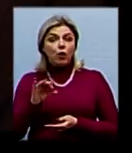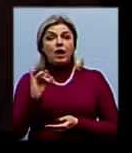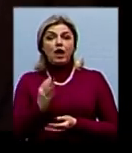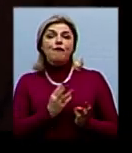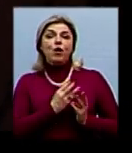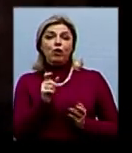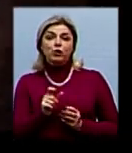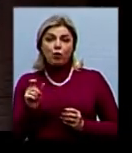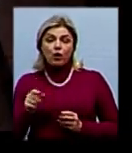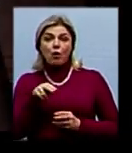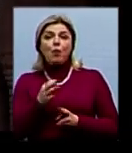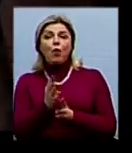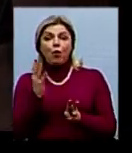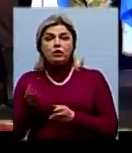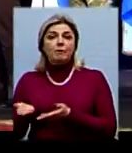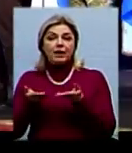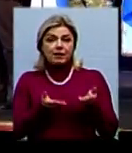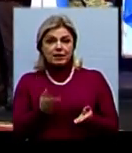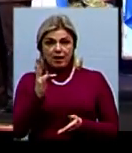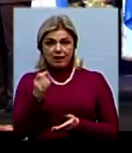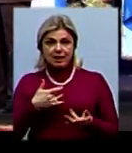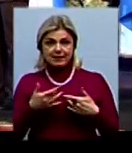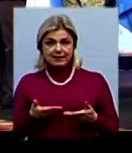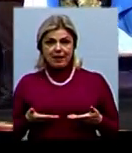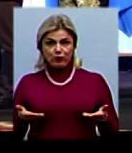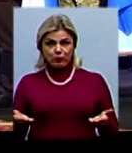По черзі їх викликають на сцену.